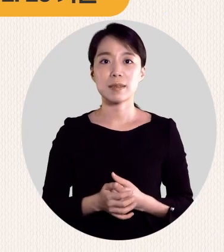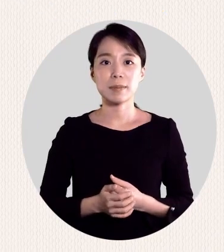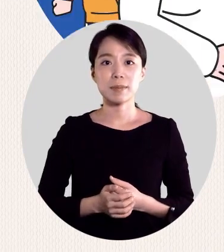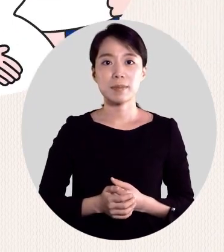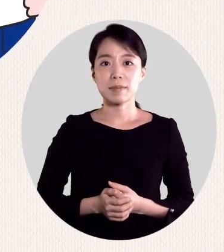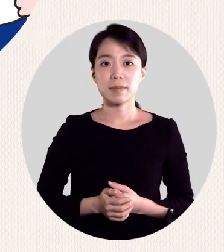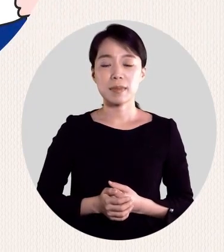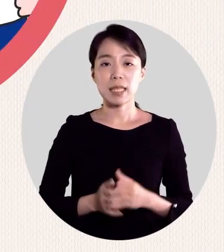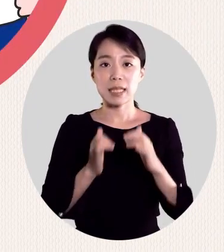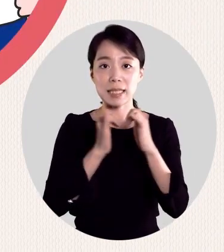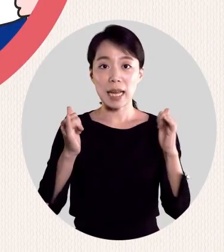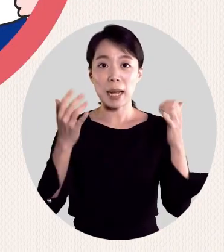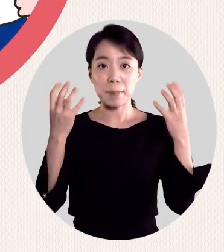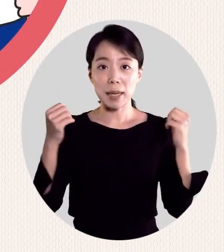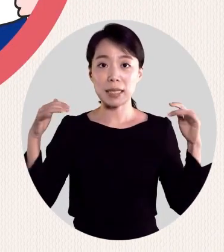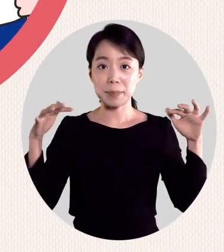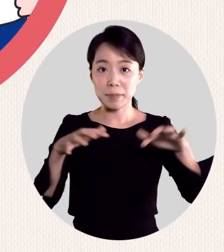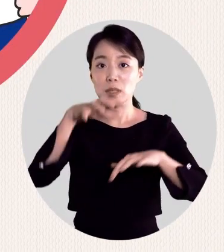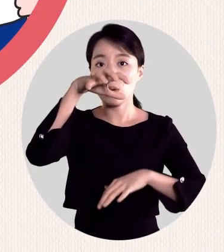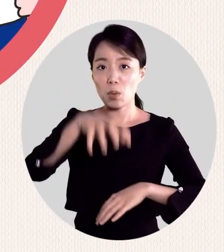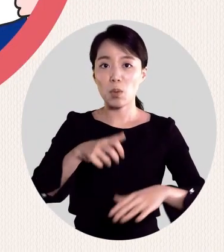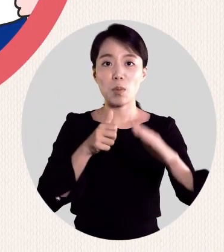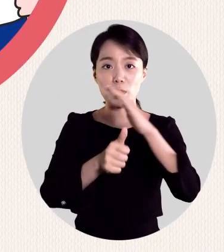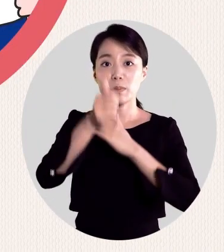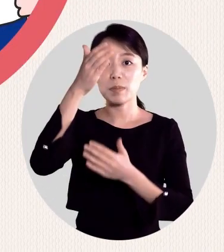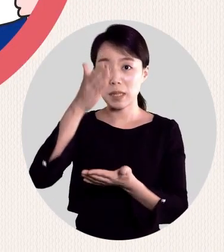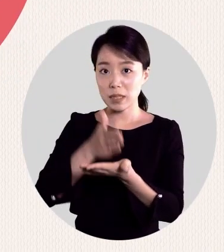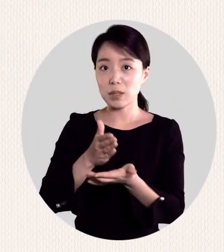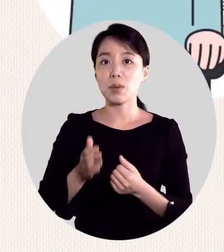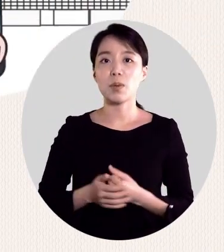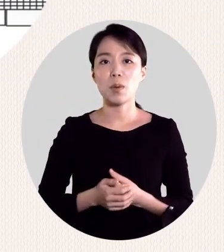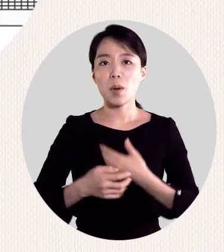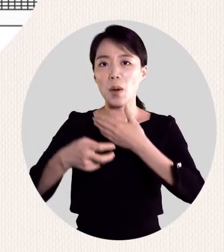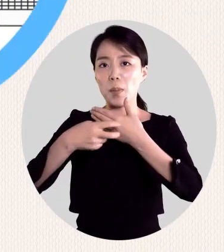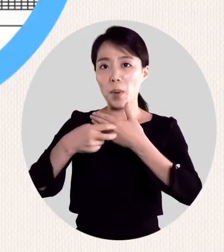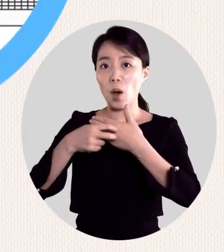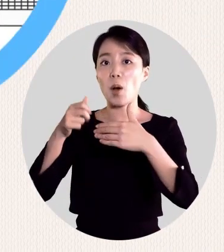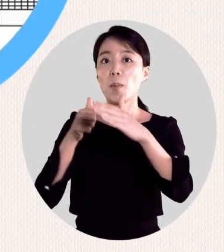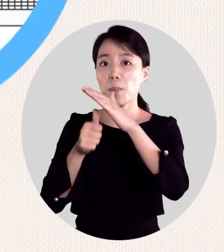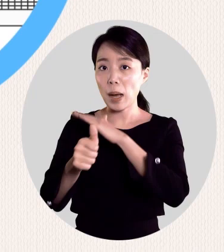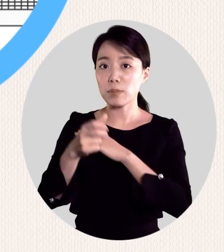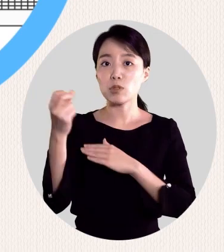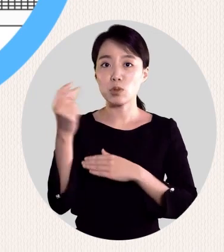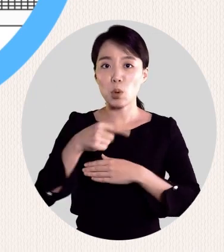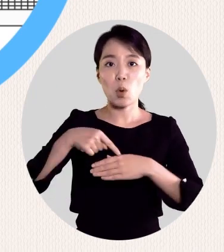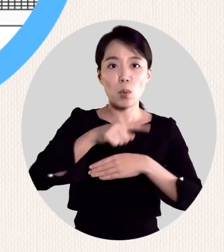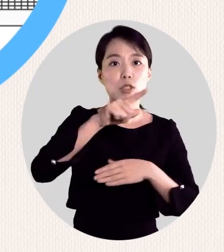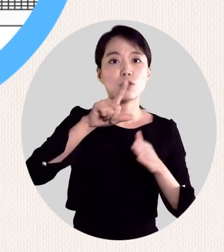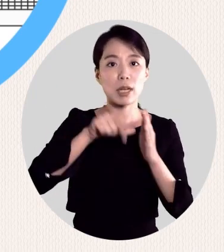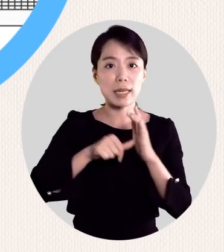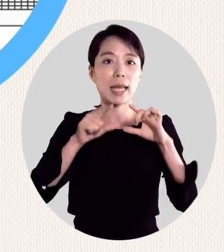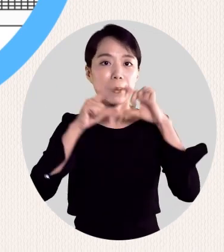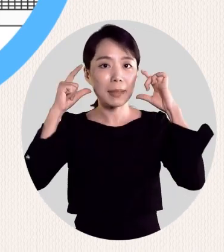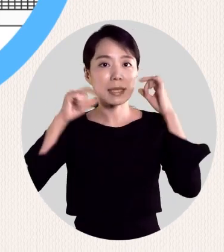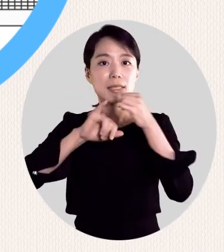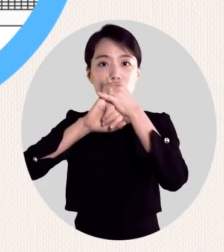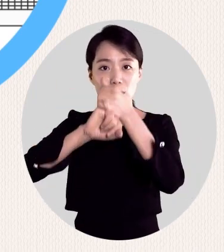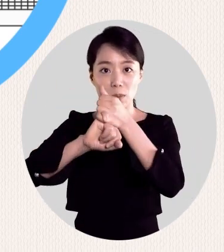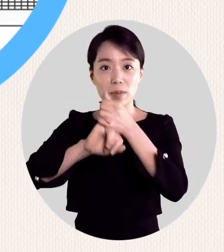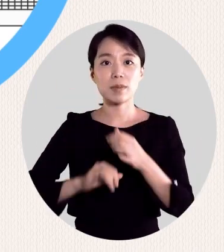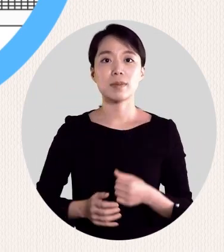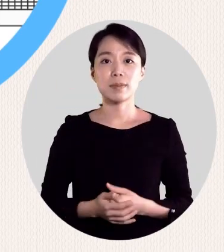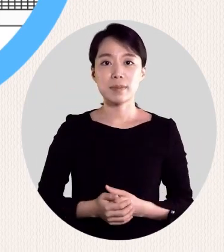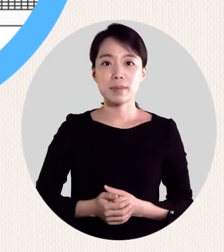행동수칙. 사람 많은 곳의 방문을 자제하시고 의료기관 방문 및 외출 시에는 마스크를